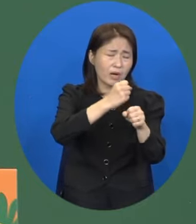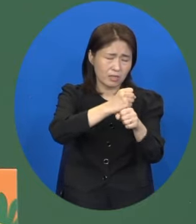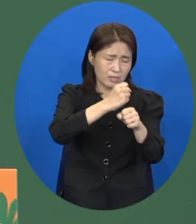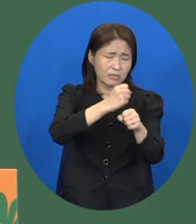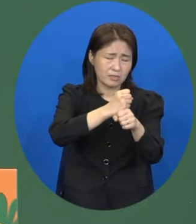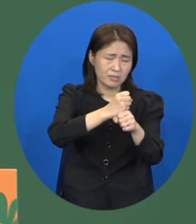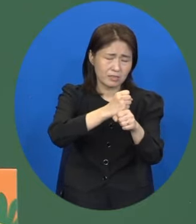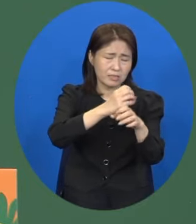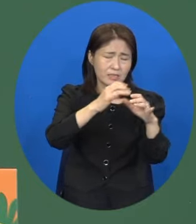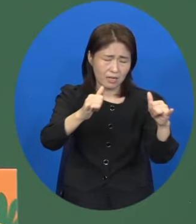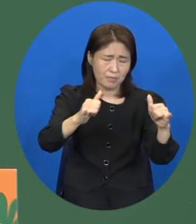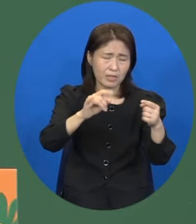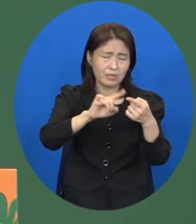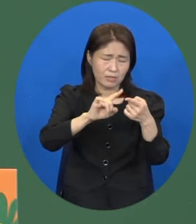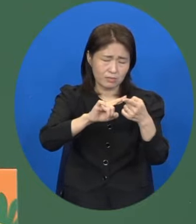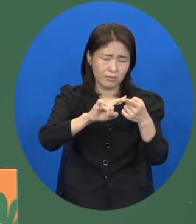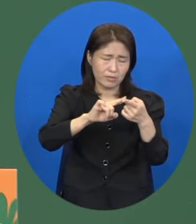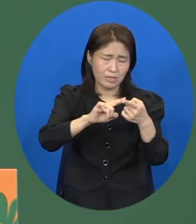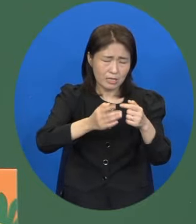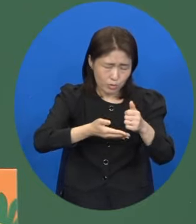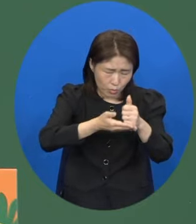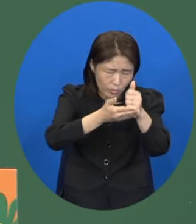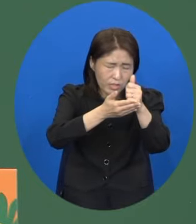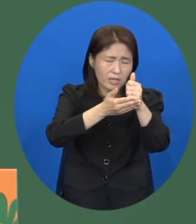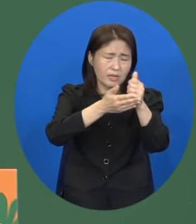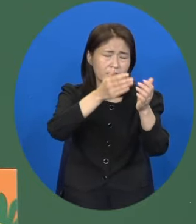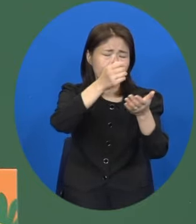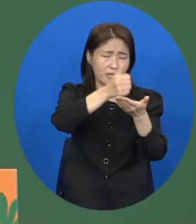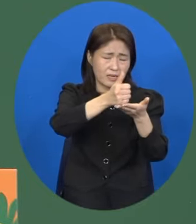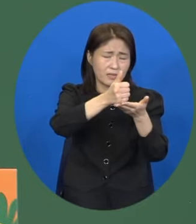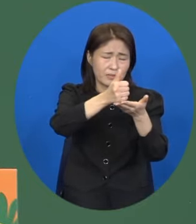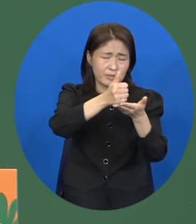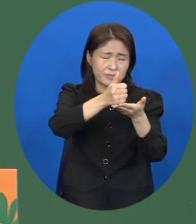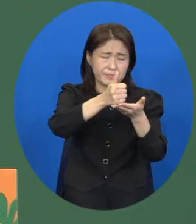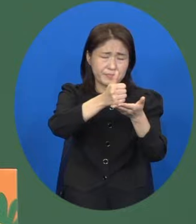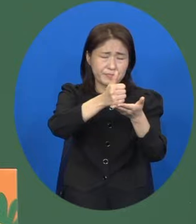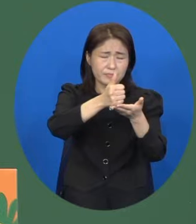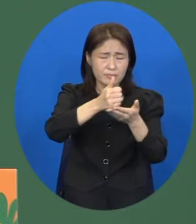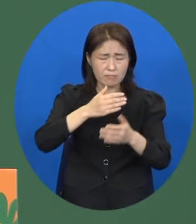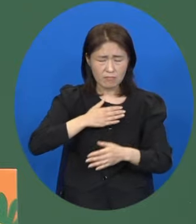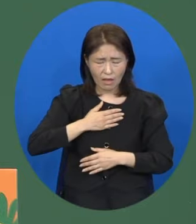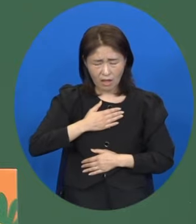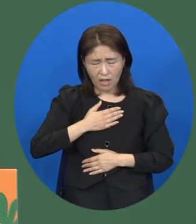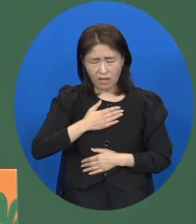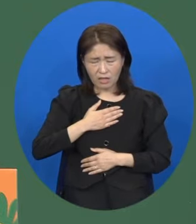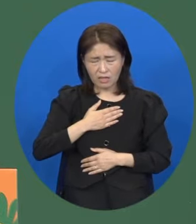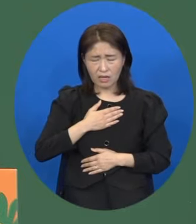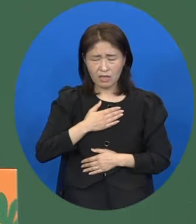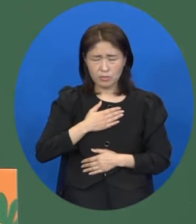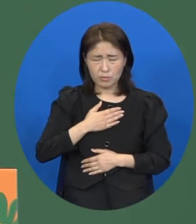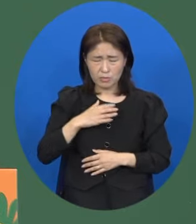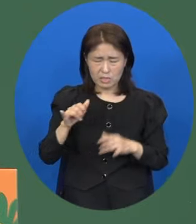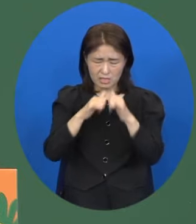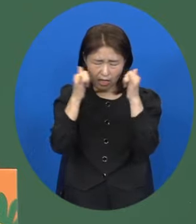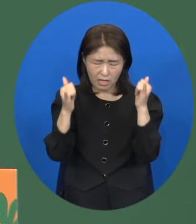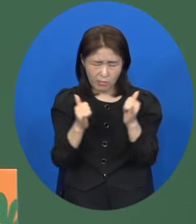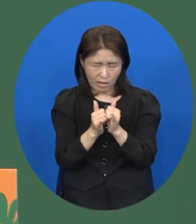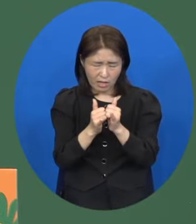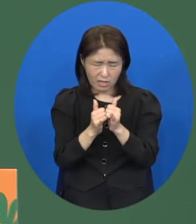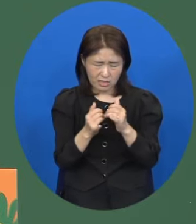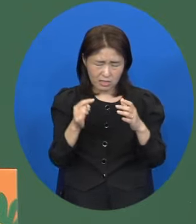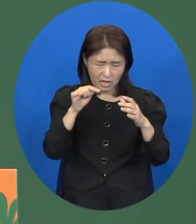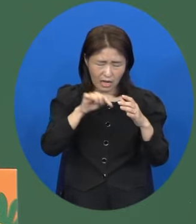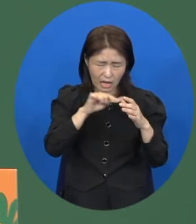존귀한 존재라는 것. 그런데 주님, 나도 모르는 사이에 편견의 눈으로 바라봤고 사회적 통념에 내